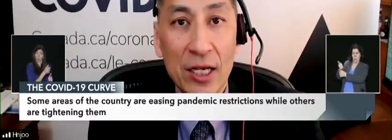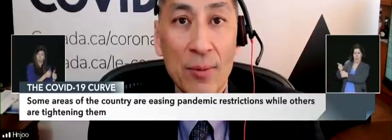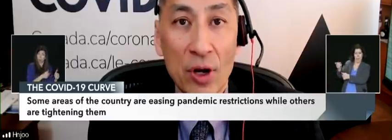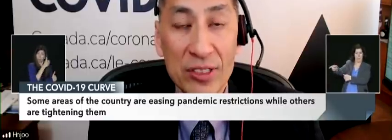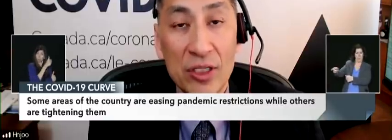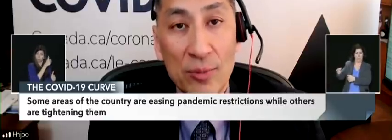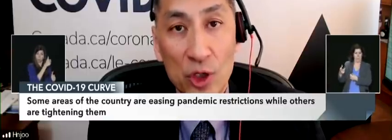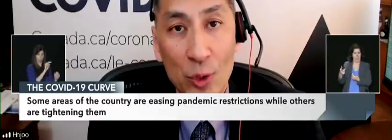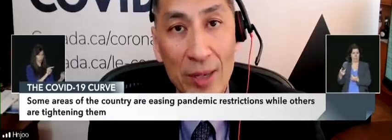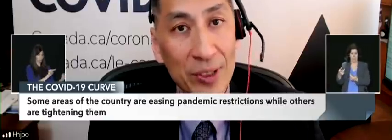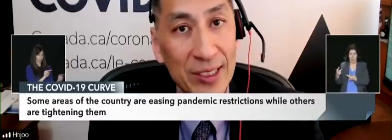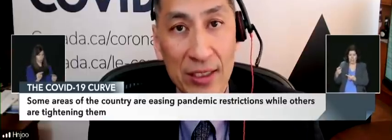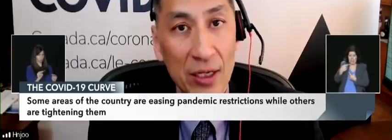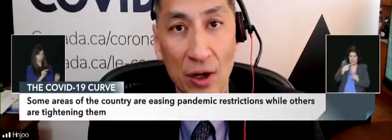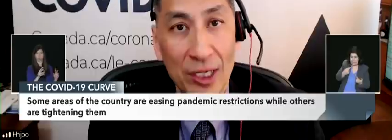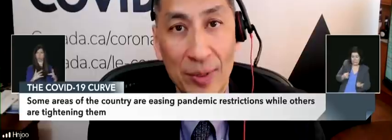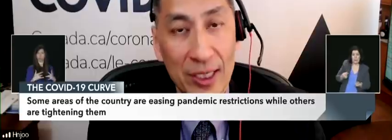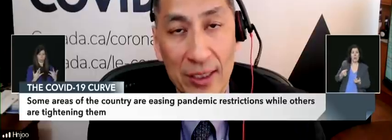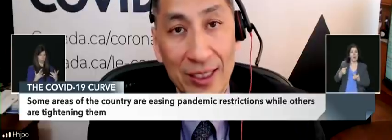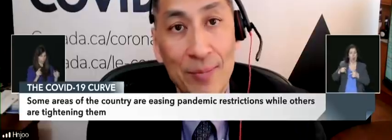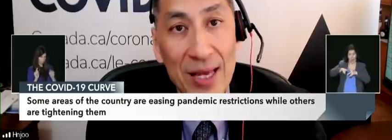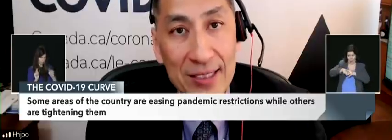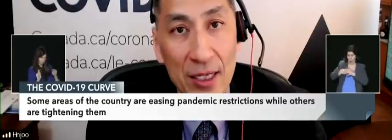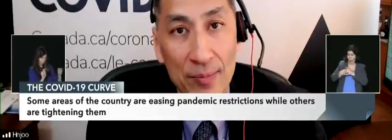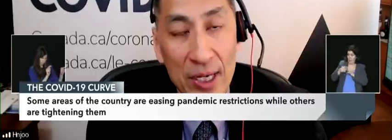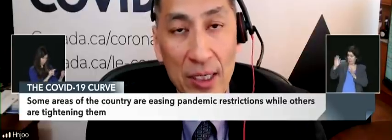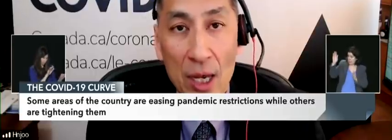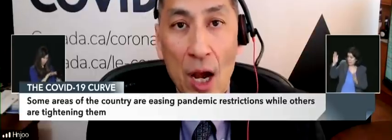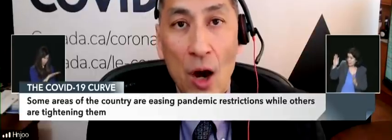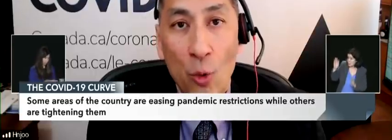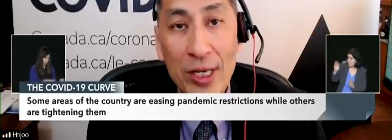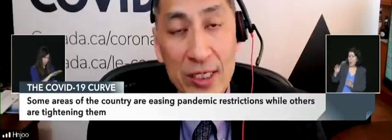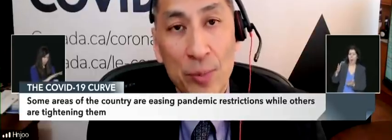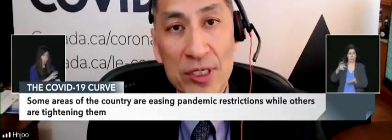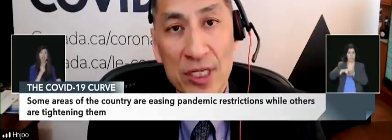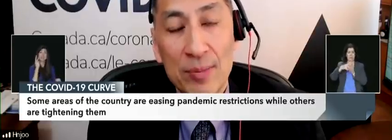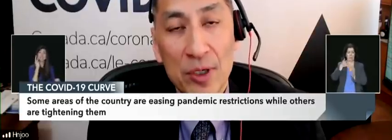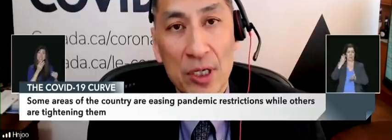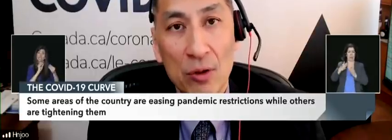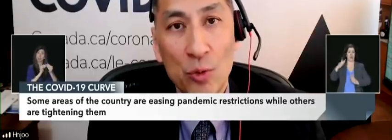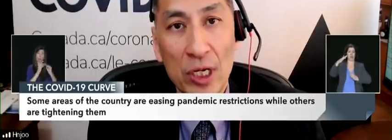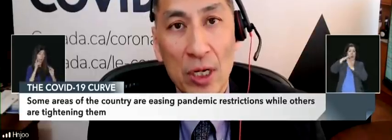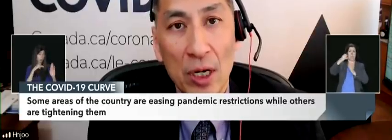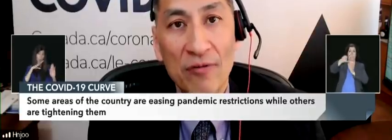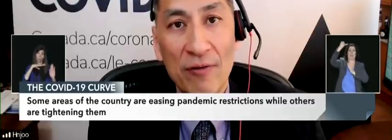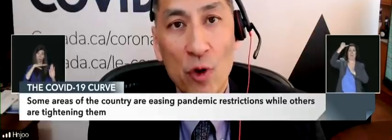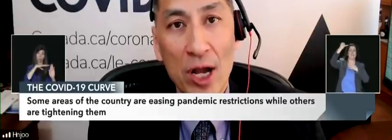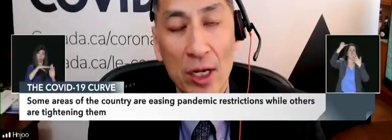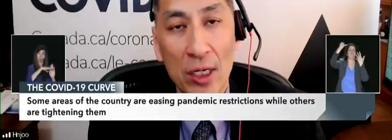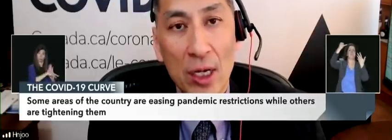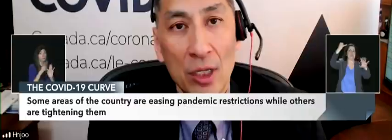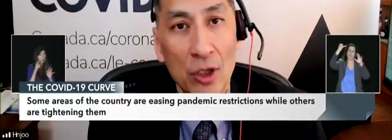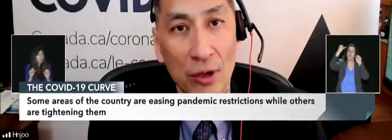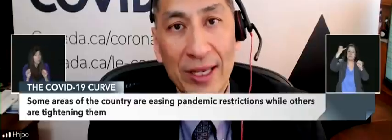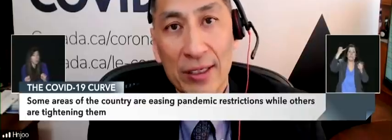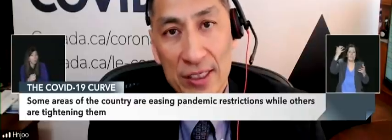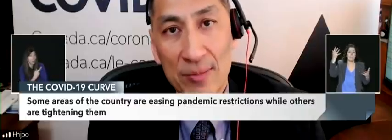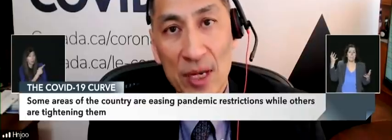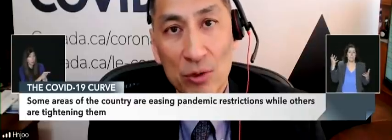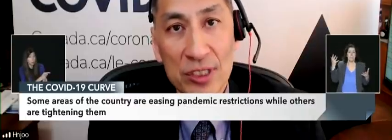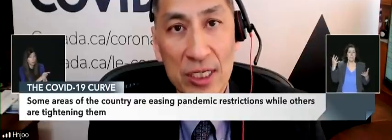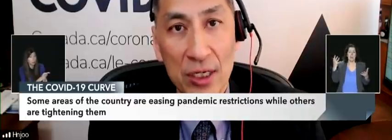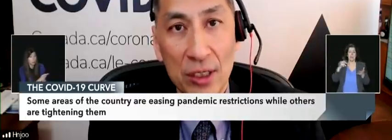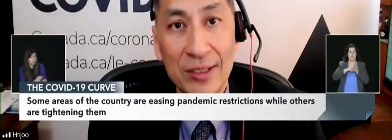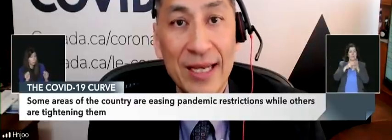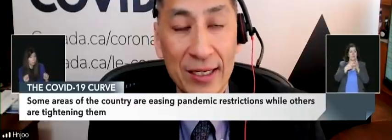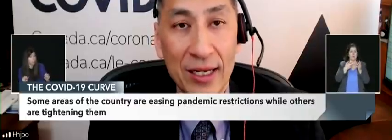cas signalés commencent à diminuer, peut-être qu'on a peut-être dépassé le pic, oui, c'est possible qu'on va avoir dans quelques